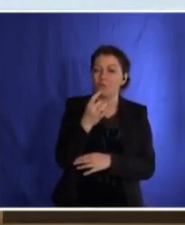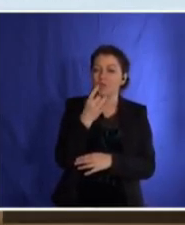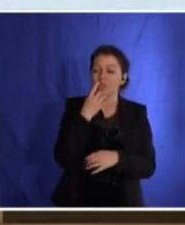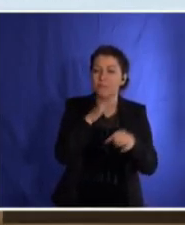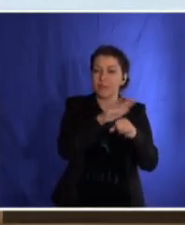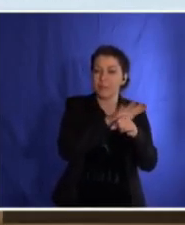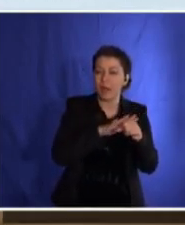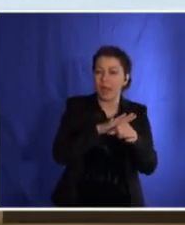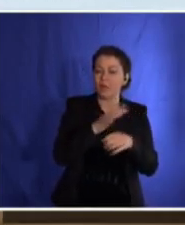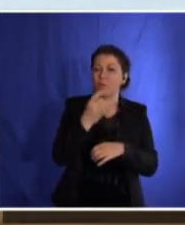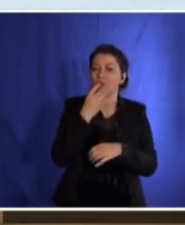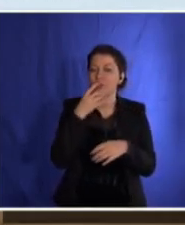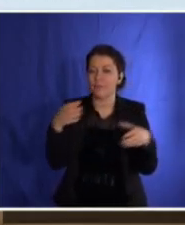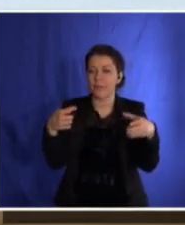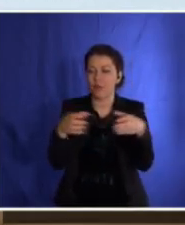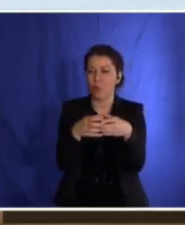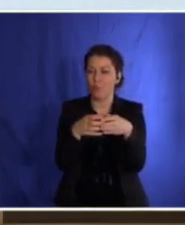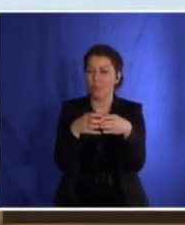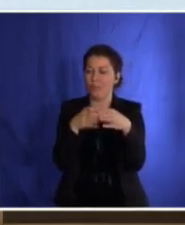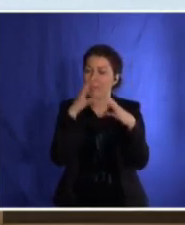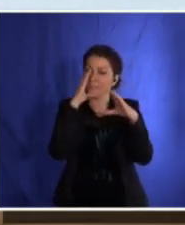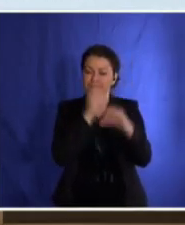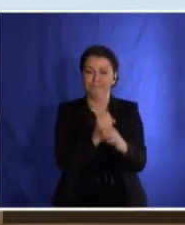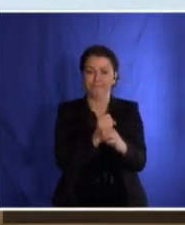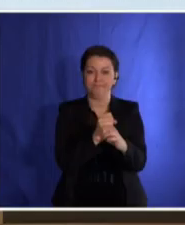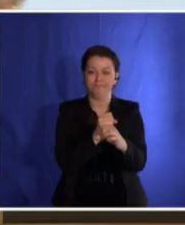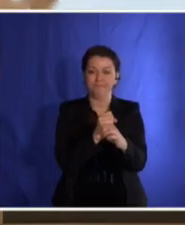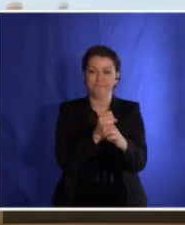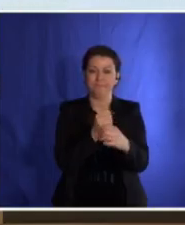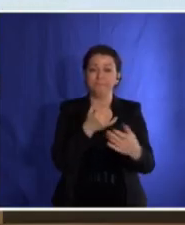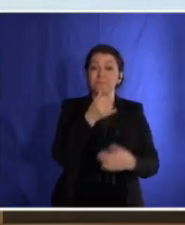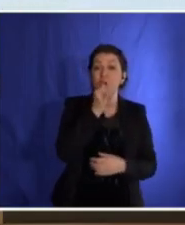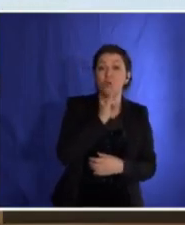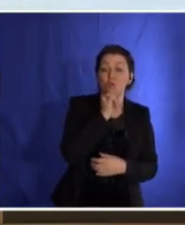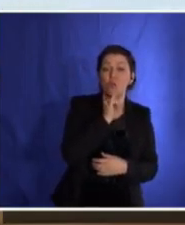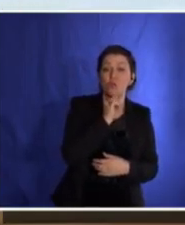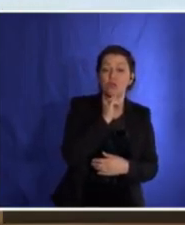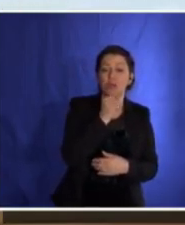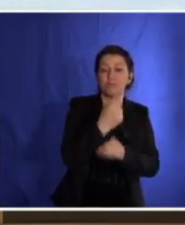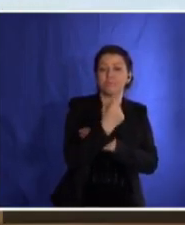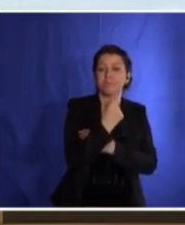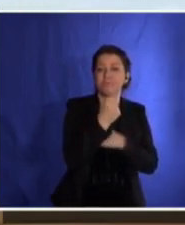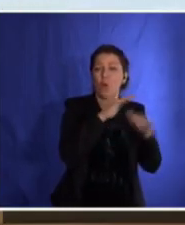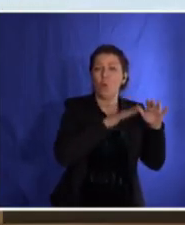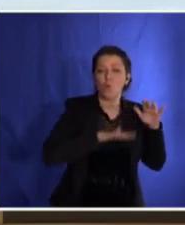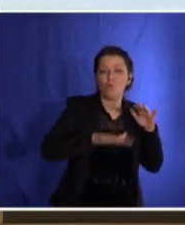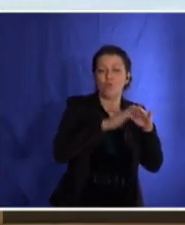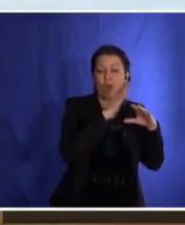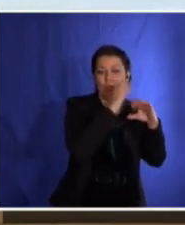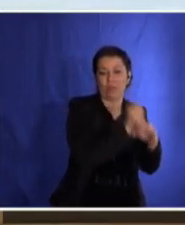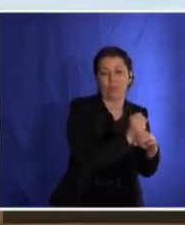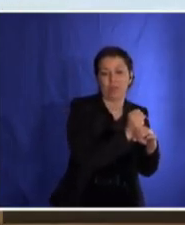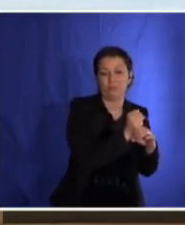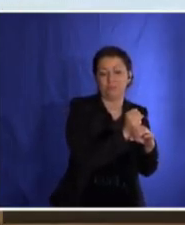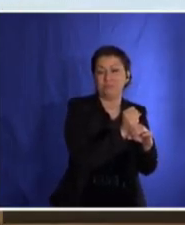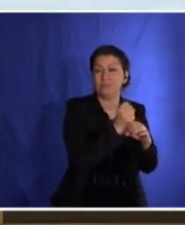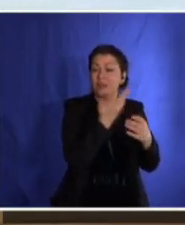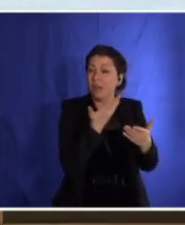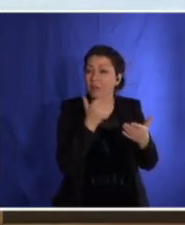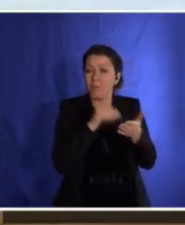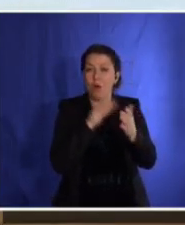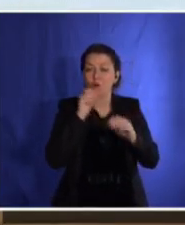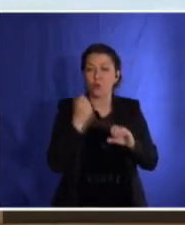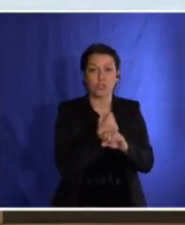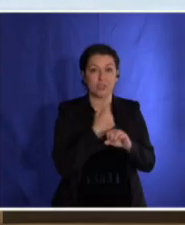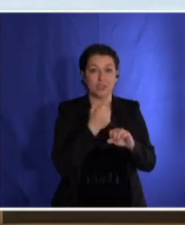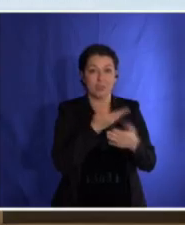gewisse Gruppe. Die Grünen sind für die Umwelt. Es braucht aber auch die Wirtschaft.